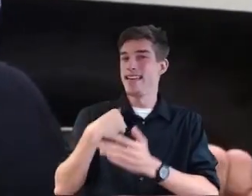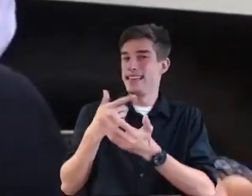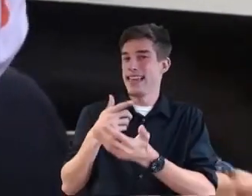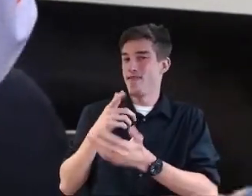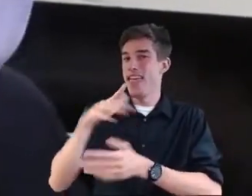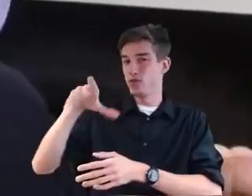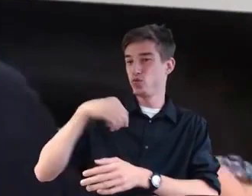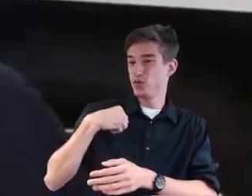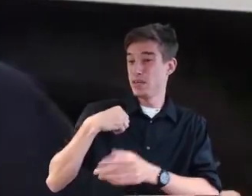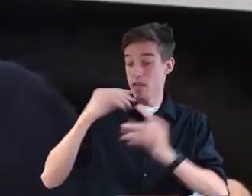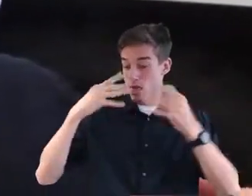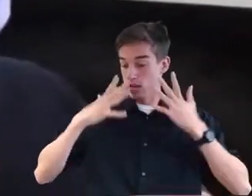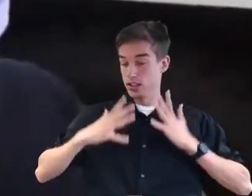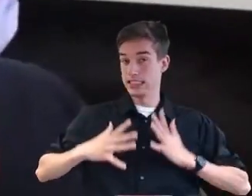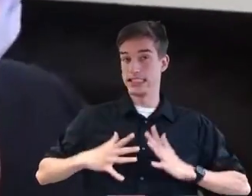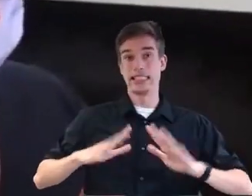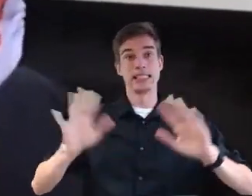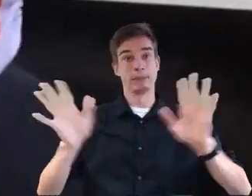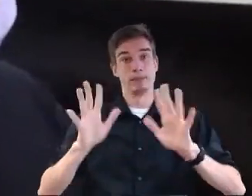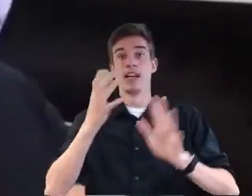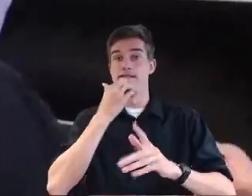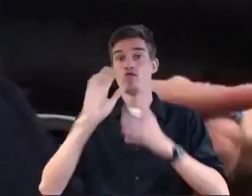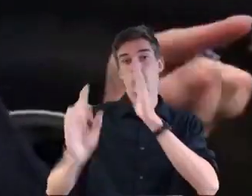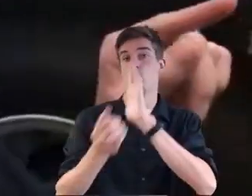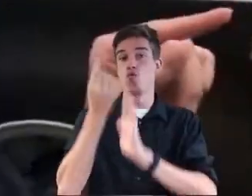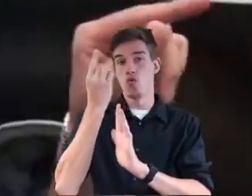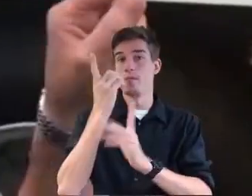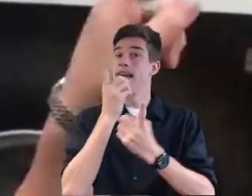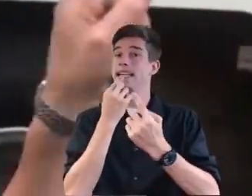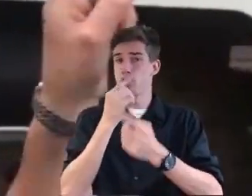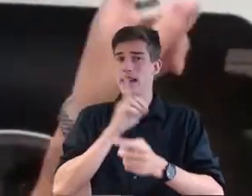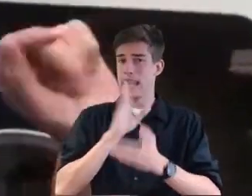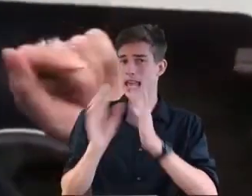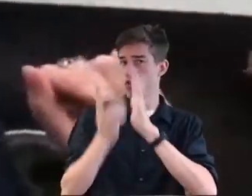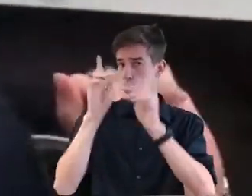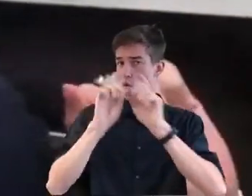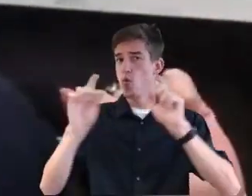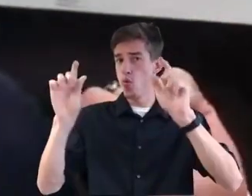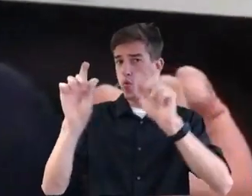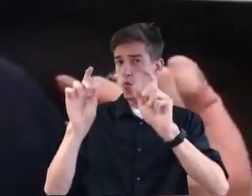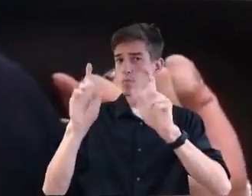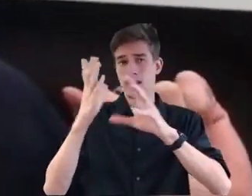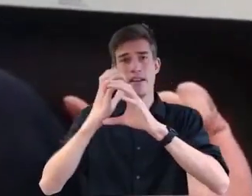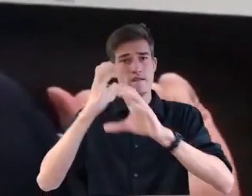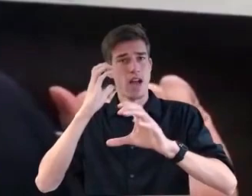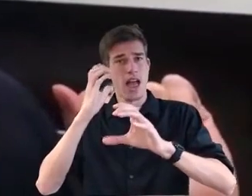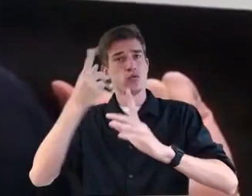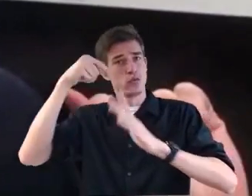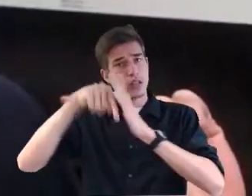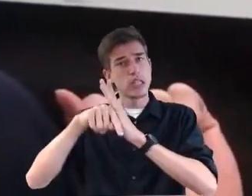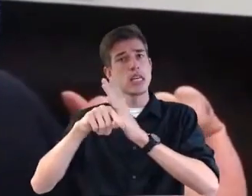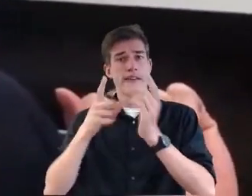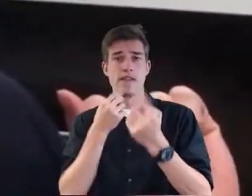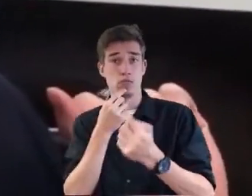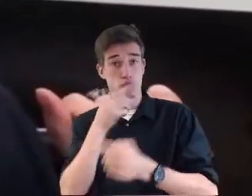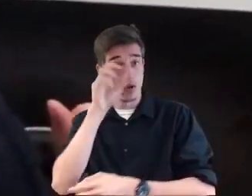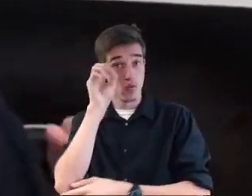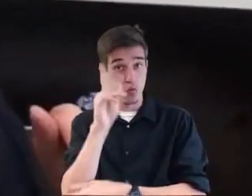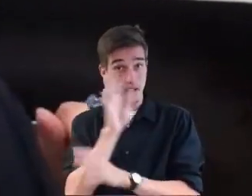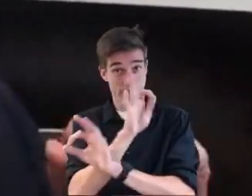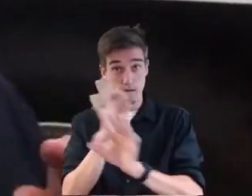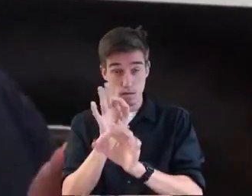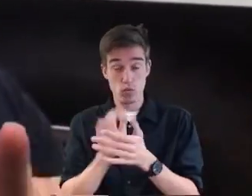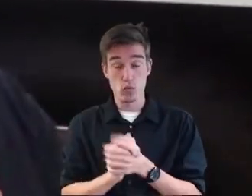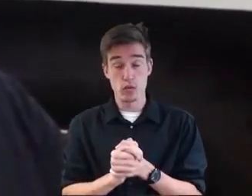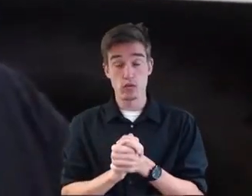auf die Knochen nass sind, würden wir den Rest des Gesprächs auch über dieses Fahrzeug oben im Studio